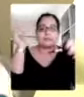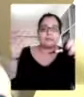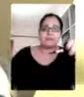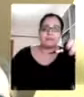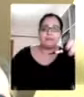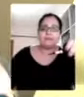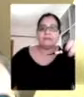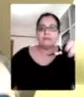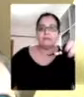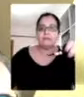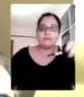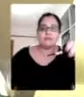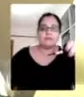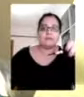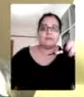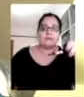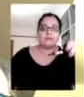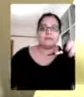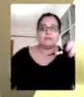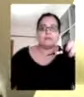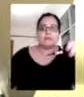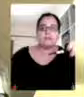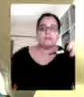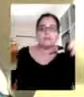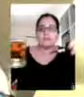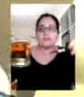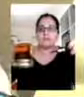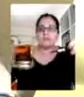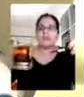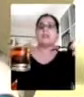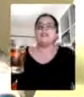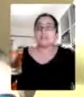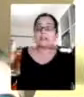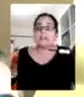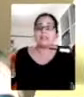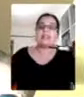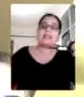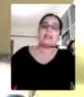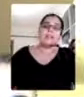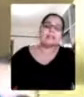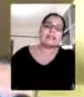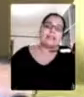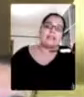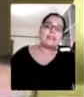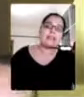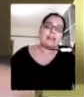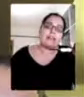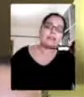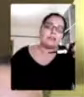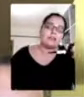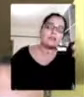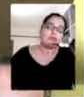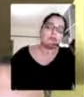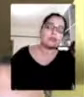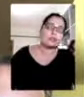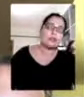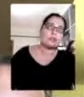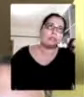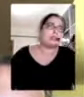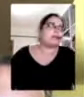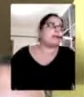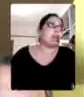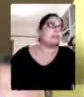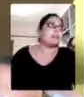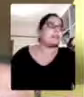olmuyor. 50-60 gram diyorsanız 50 gram tütüne, yani bir 50 gram da tenekeyi taşıyorsunuz yani Tabii toplam. tabii. Yani teneke ile beraber tütün 110